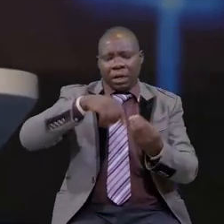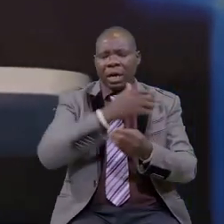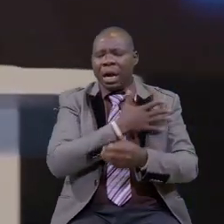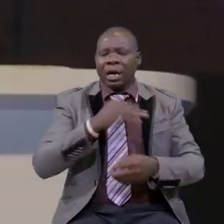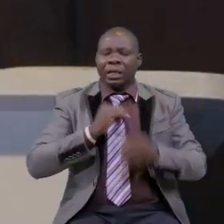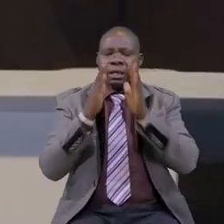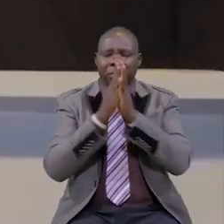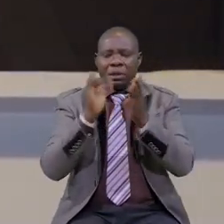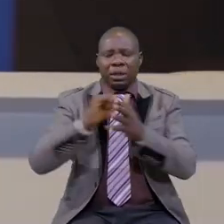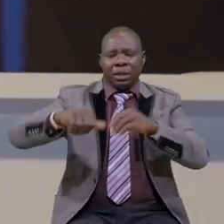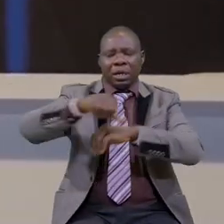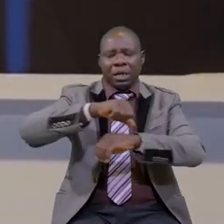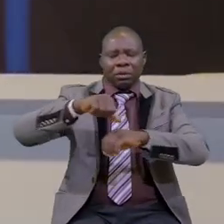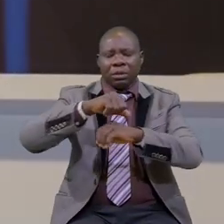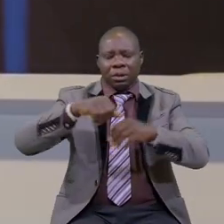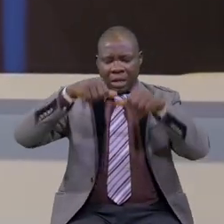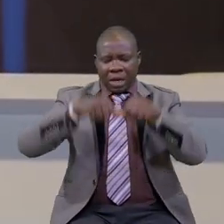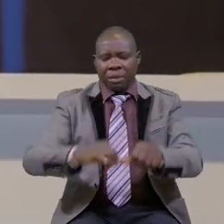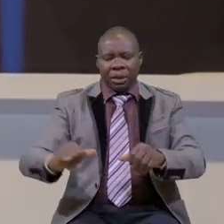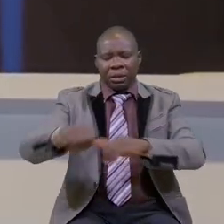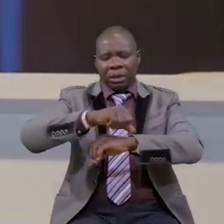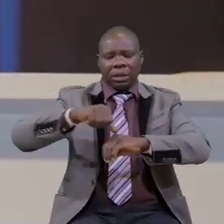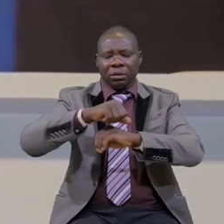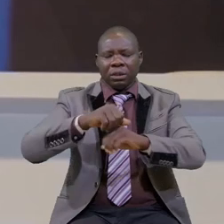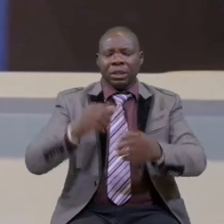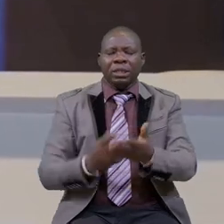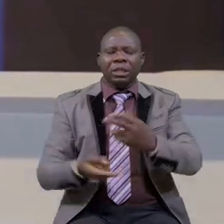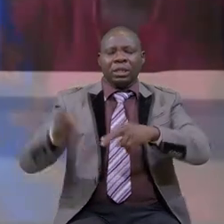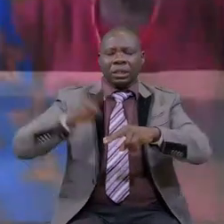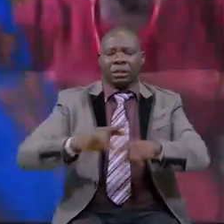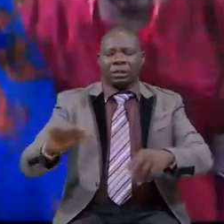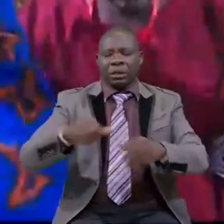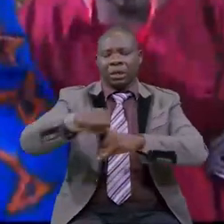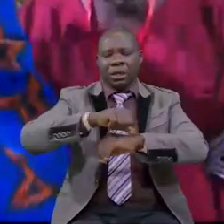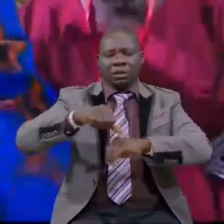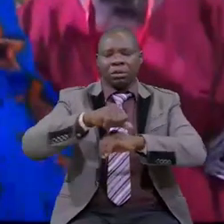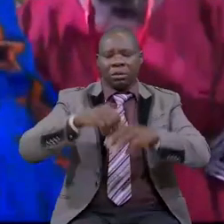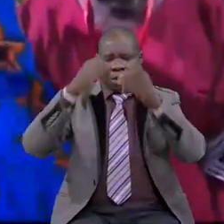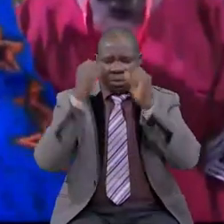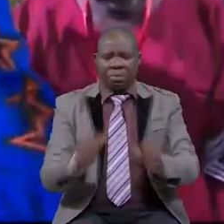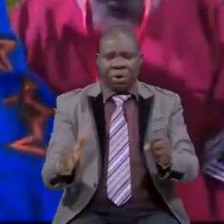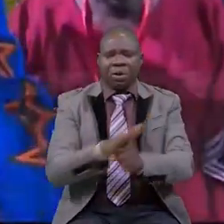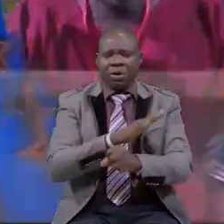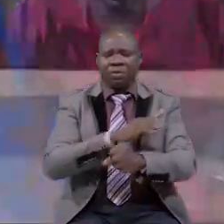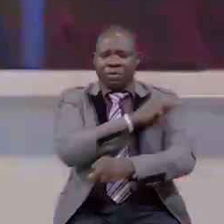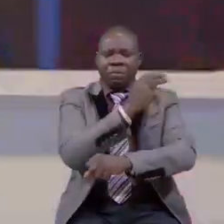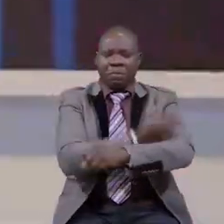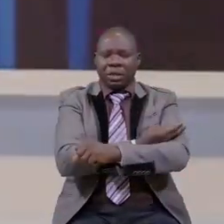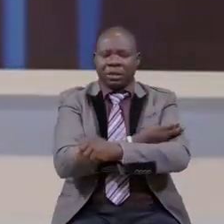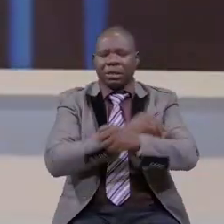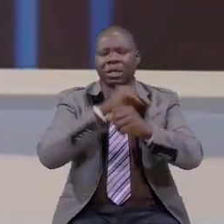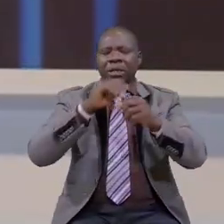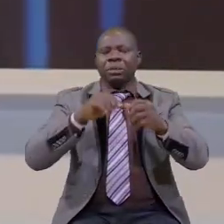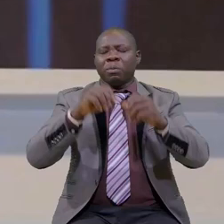Je prie l'onction qui demeure, l'onction croissante, L'onction puissante et